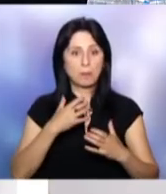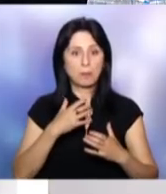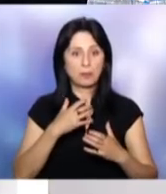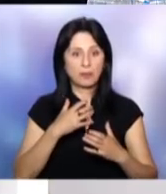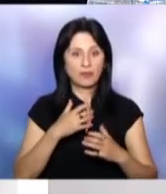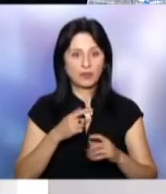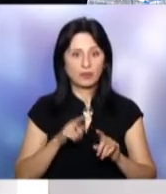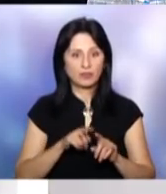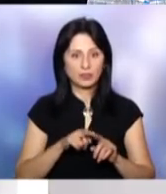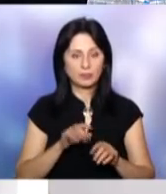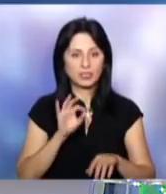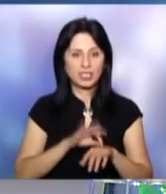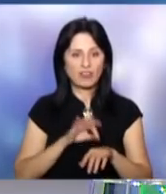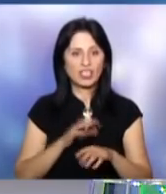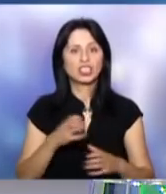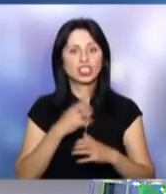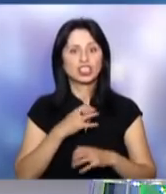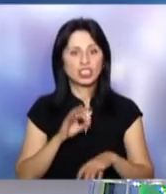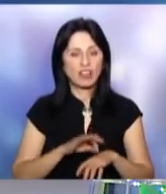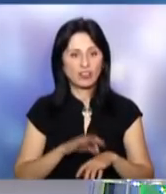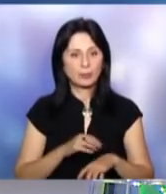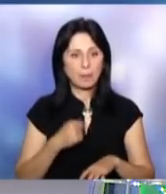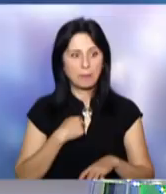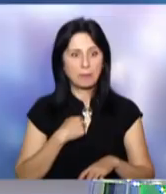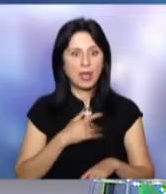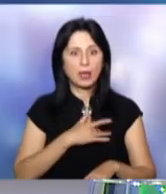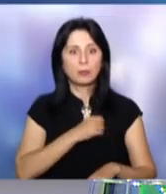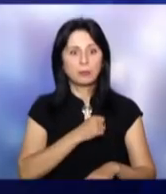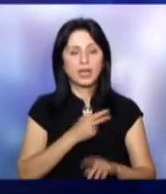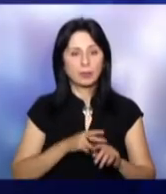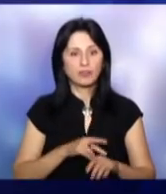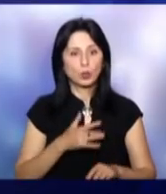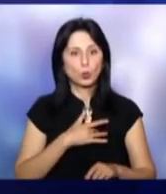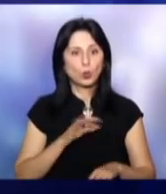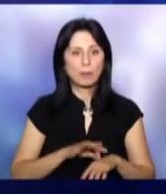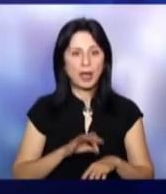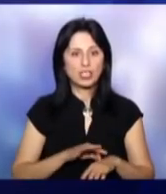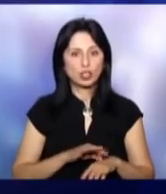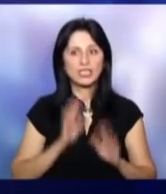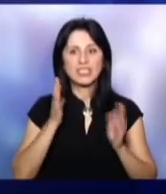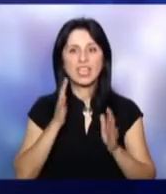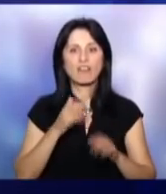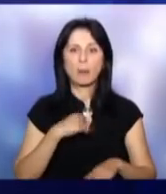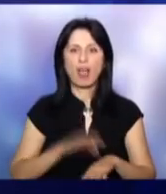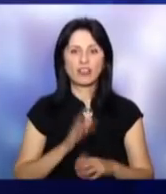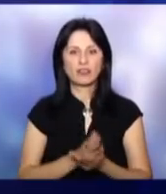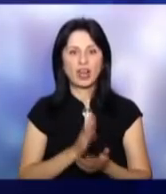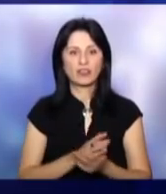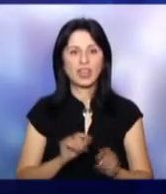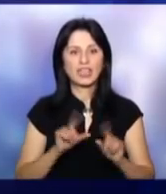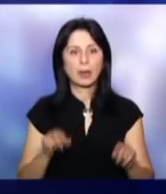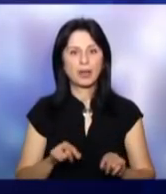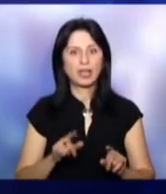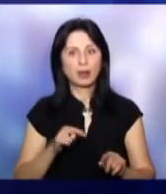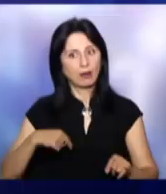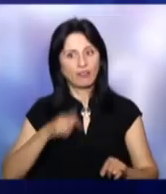ახლავს იპოქონდრიაც და ავადებების შიშიც, რომ მე გული იმიტომ იჩქარდება, რომ გული მაწუხებს, წნევა იმიტომ მიწევს, რომ თირკმელი